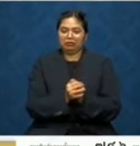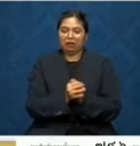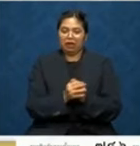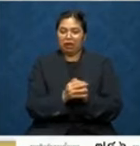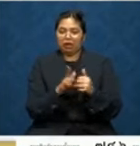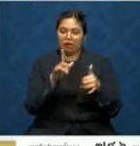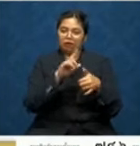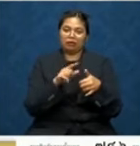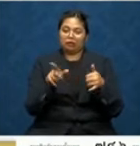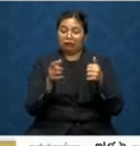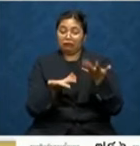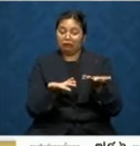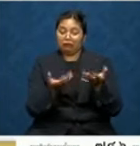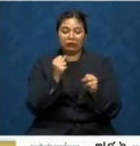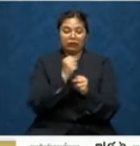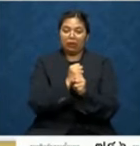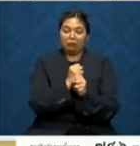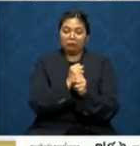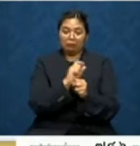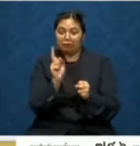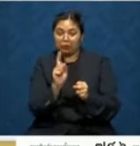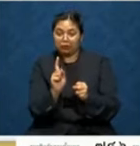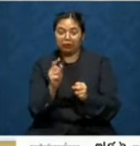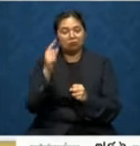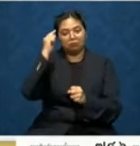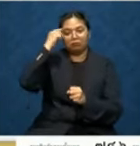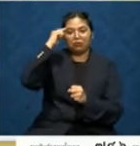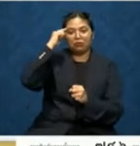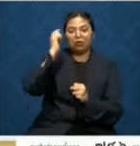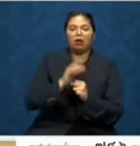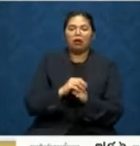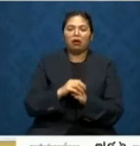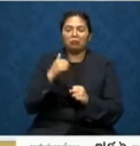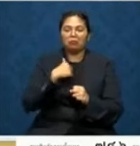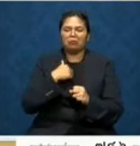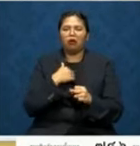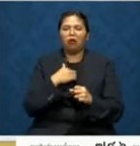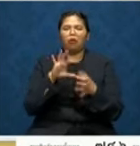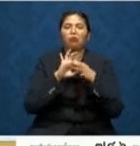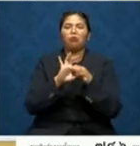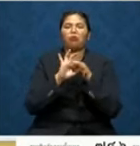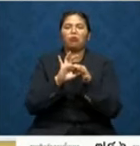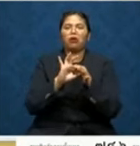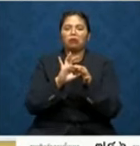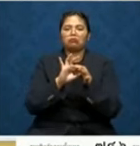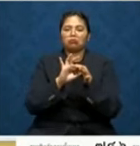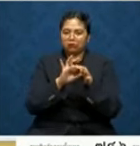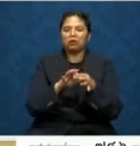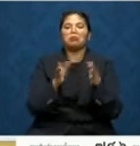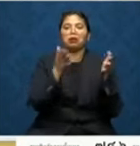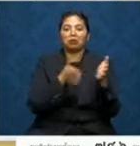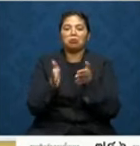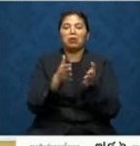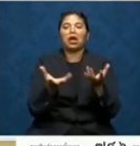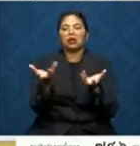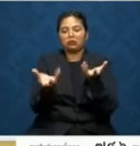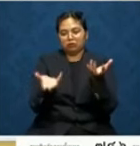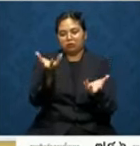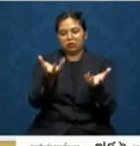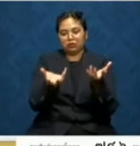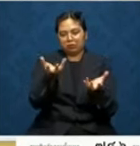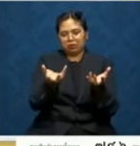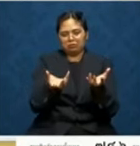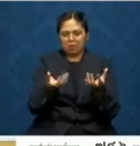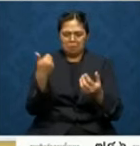ภาลตรนี้และครั เมื่อถ้ามีปัหาตัเนี่เขาห่วงถึงกระบวนการยุติดทำstopกระบวนกยุิทำตรนี้หากนฐรรม